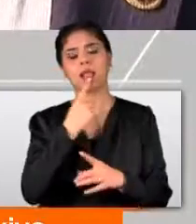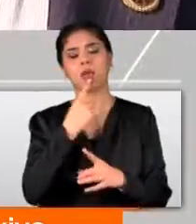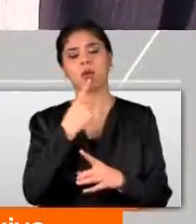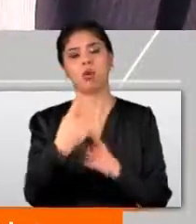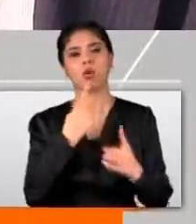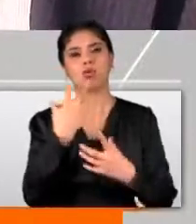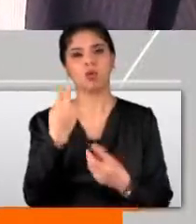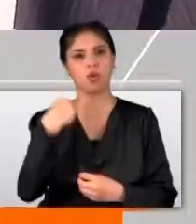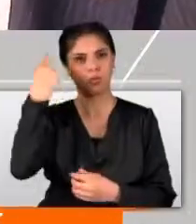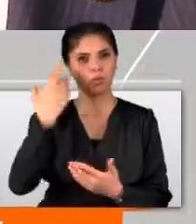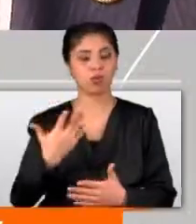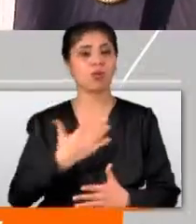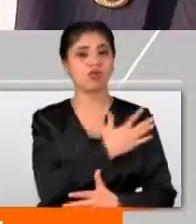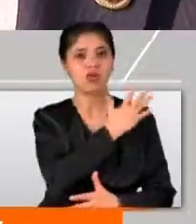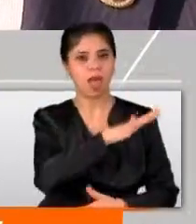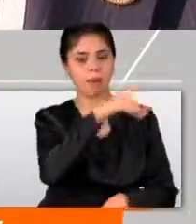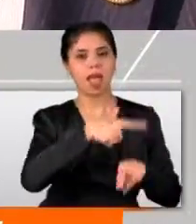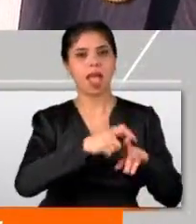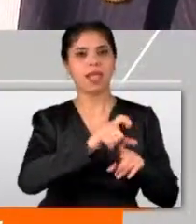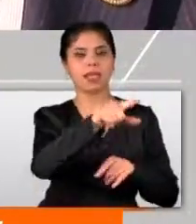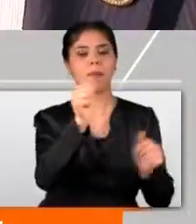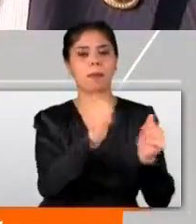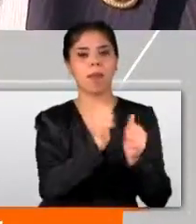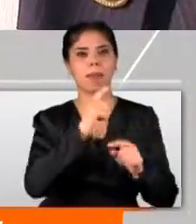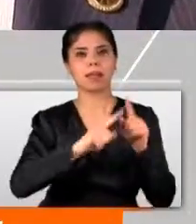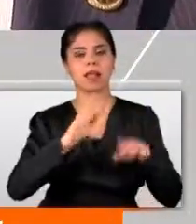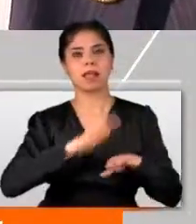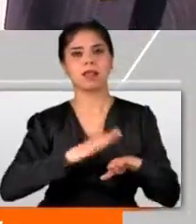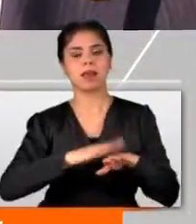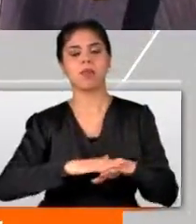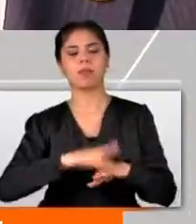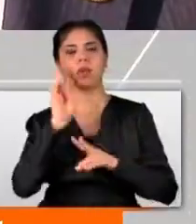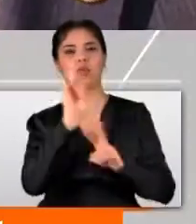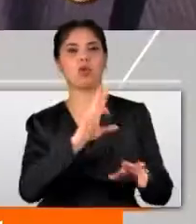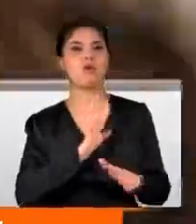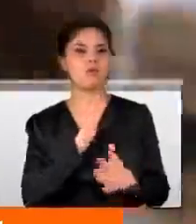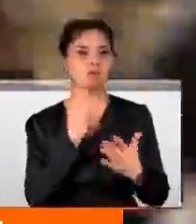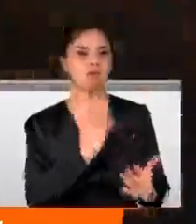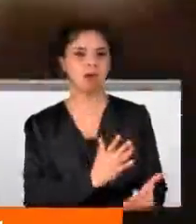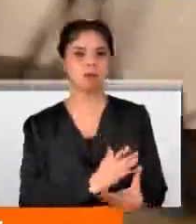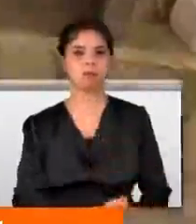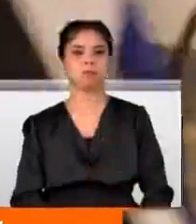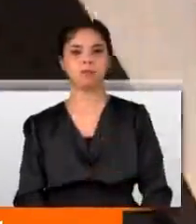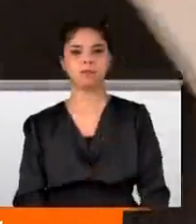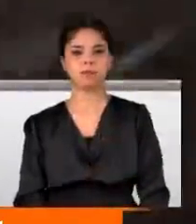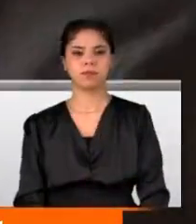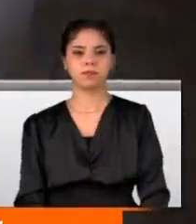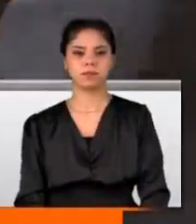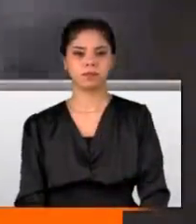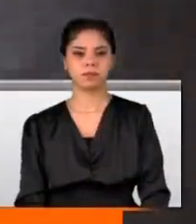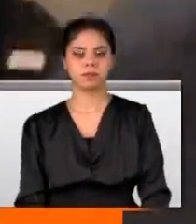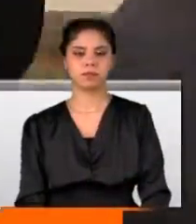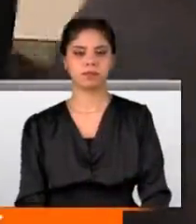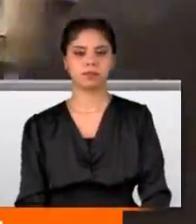olarak görüyoruz. CHP'nin iyice HDP güdümünde siyaset yaptığının göstergesidir. Sayın Genel Başkan, danışmanınız